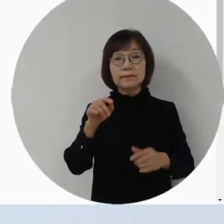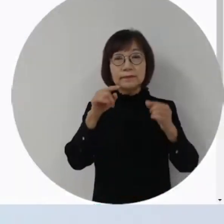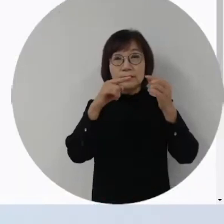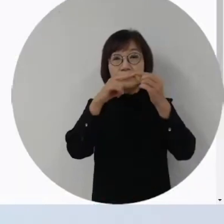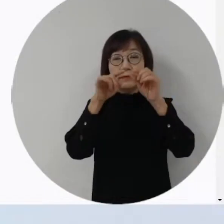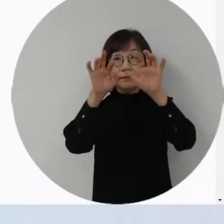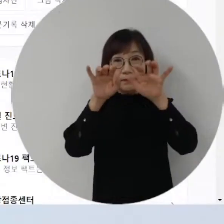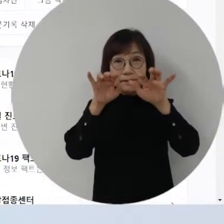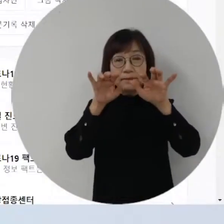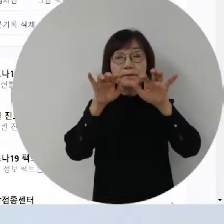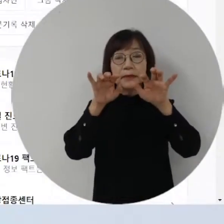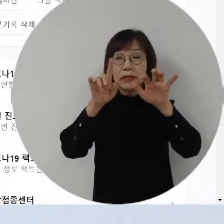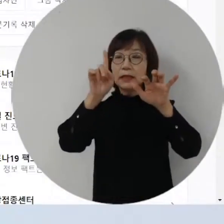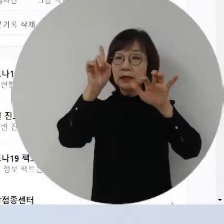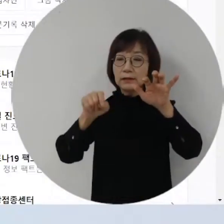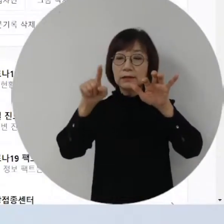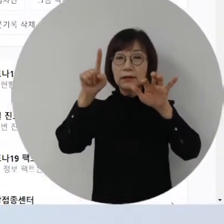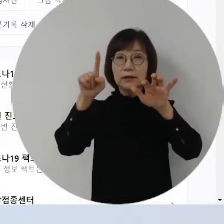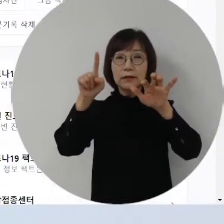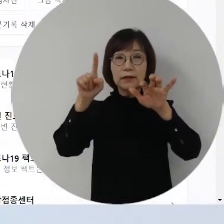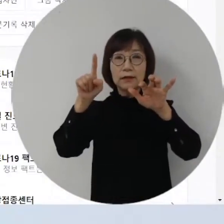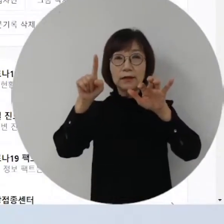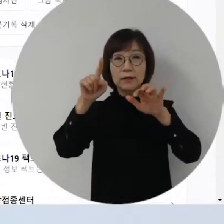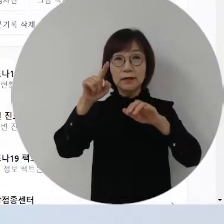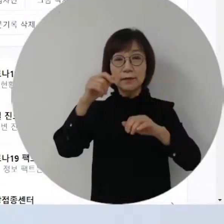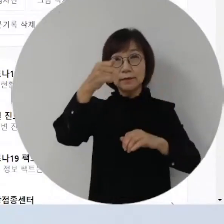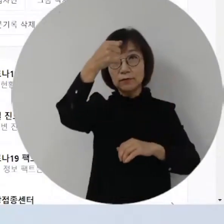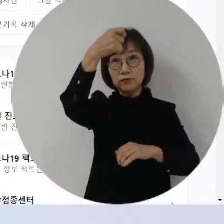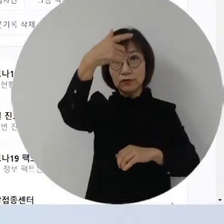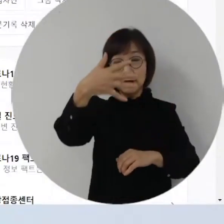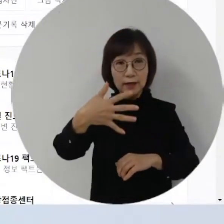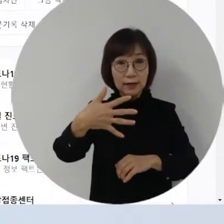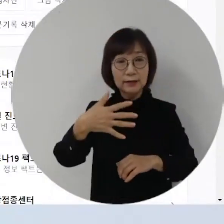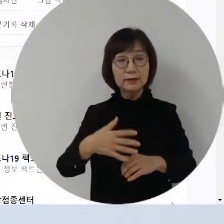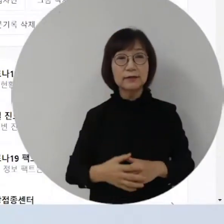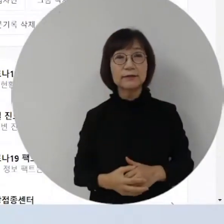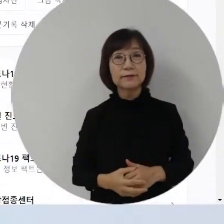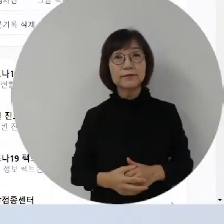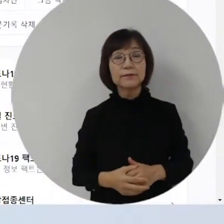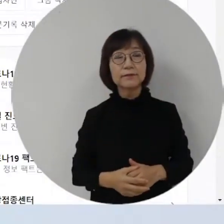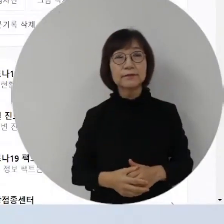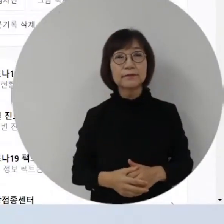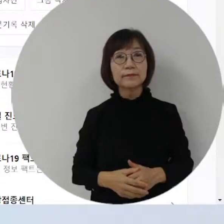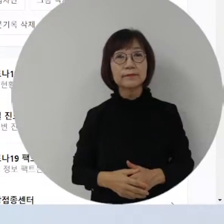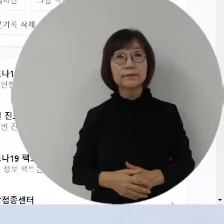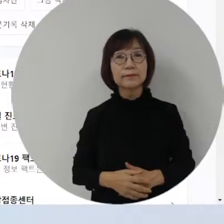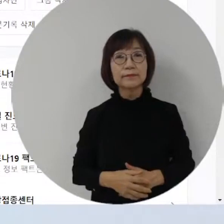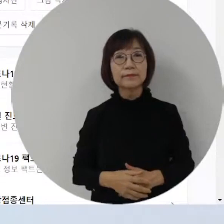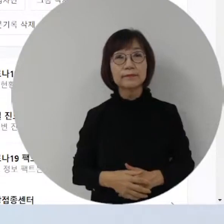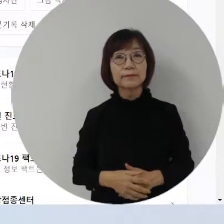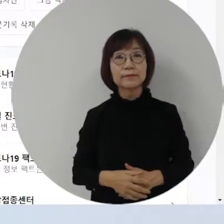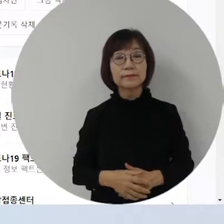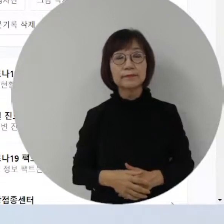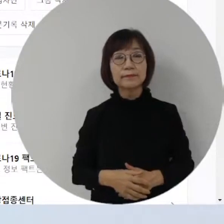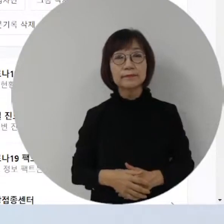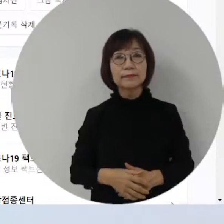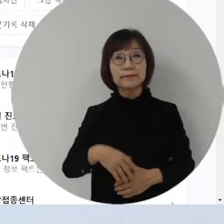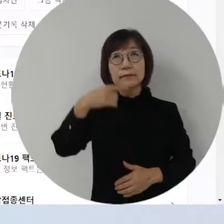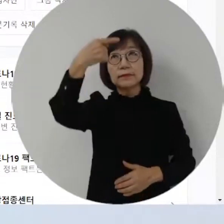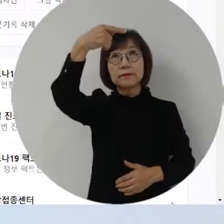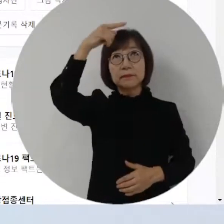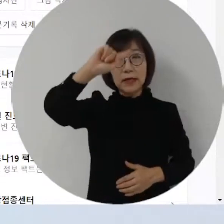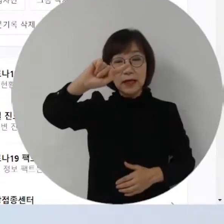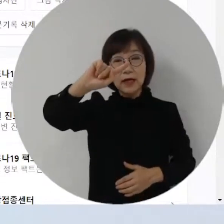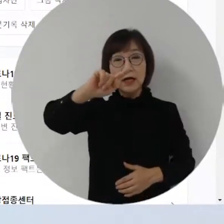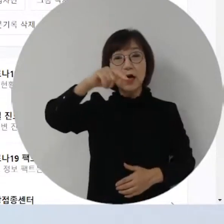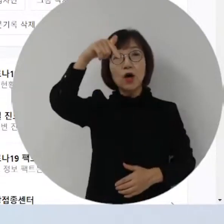첫 번째 보여지는 요 구글 크롬이라고 나오고 크롬 아이콘이 있습니다. 그 다음에 URL